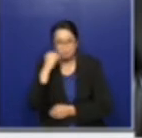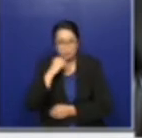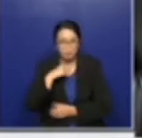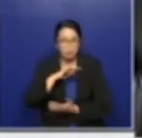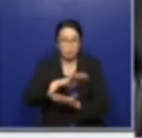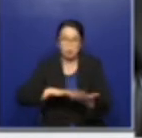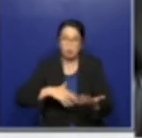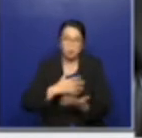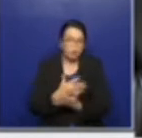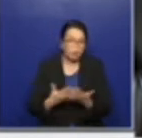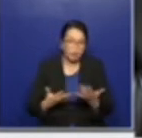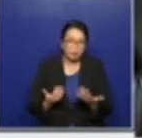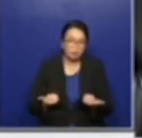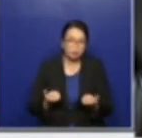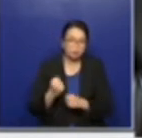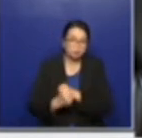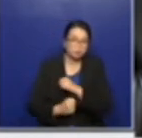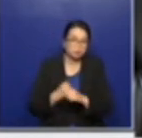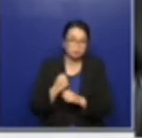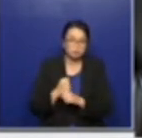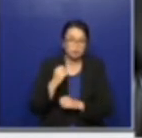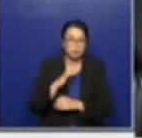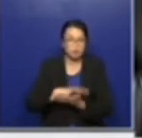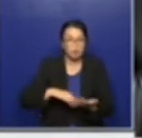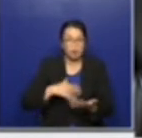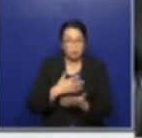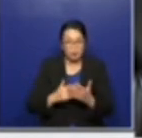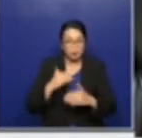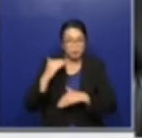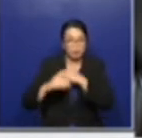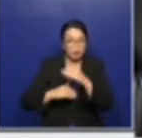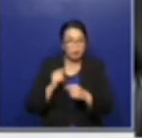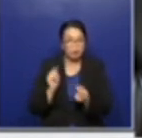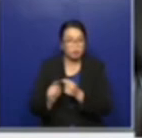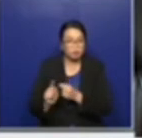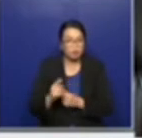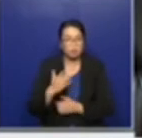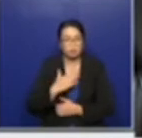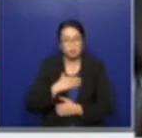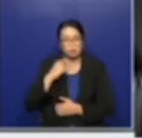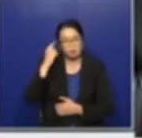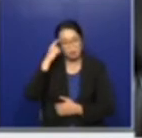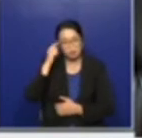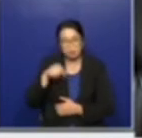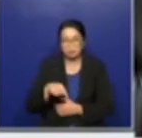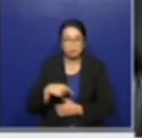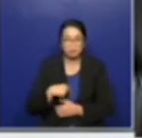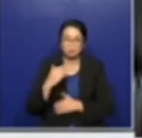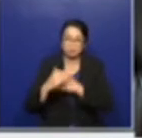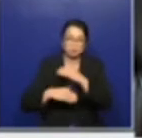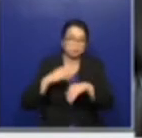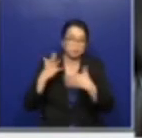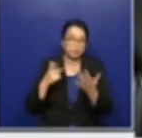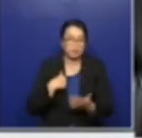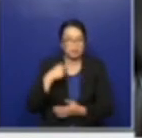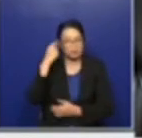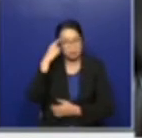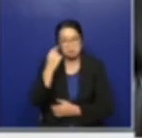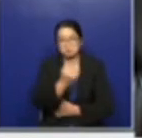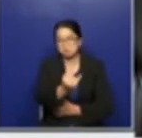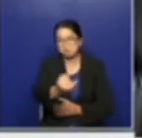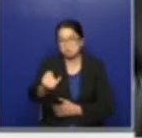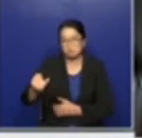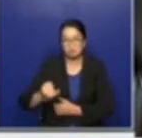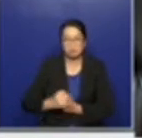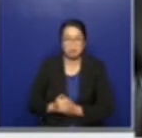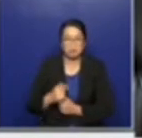วางแผนนะครับในการวางแผนปฏิรูปผมว่าผมเรียกว่าปฏิกูลนะครับและตัวอย่างที่ดูแล้วเนี่ย